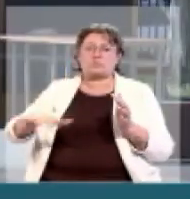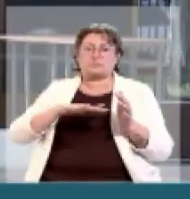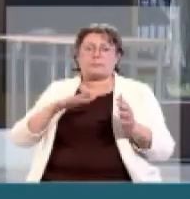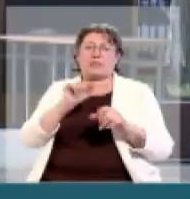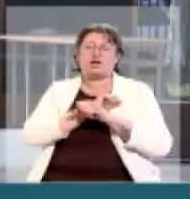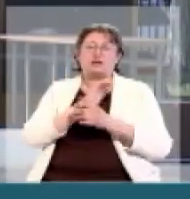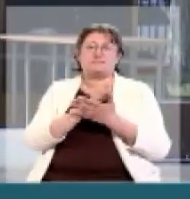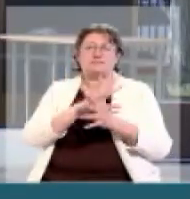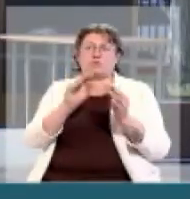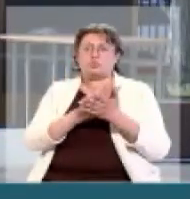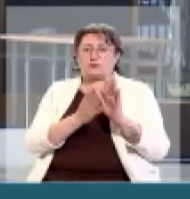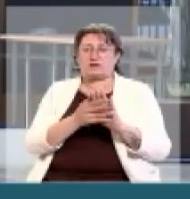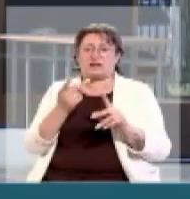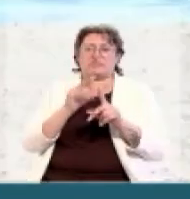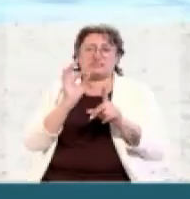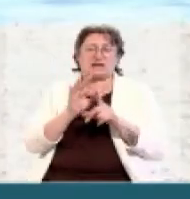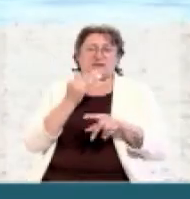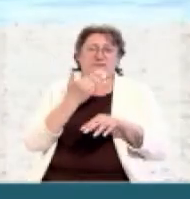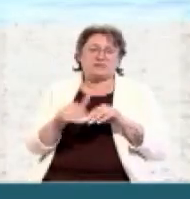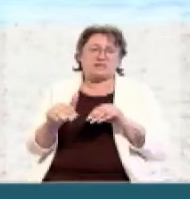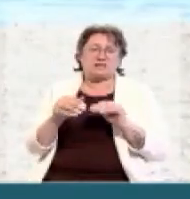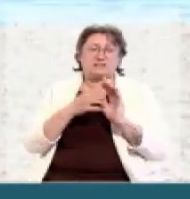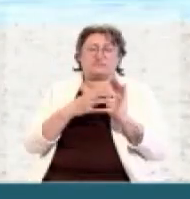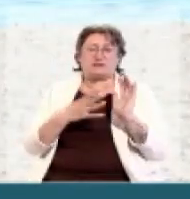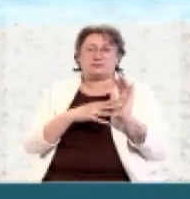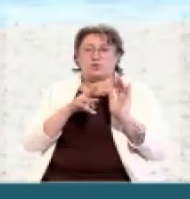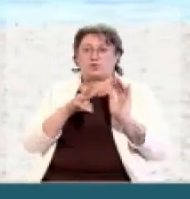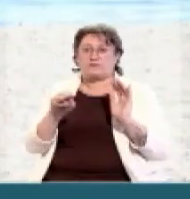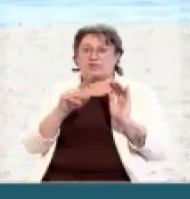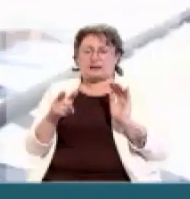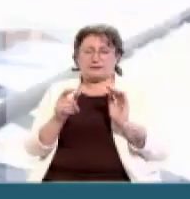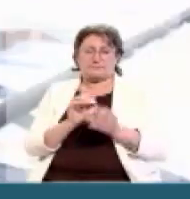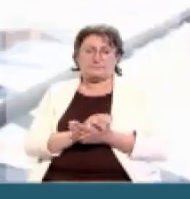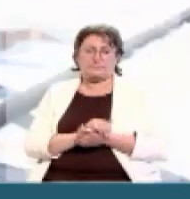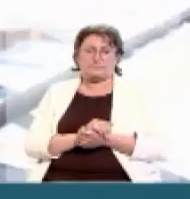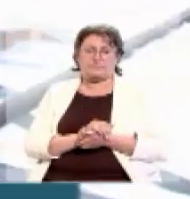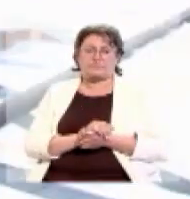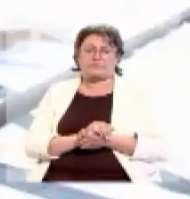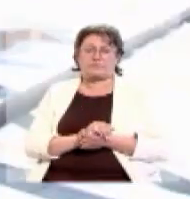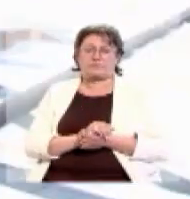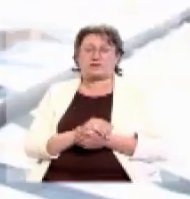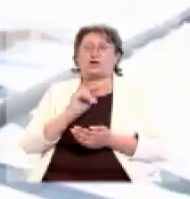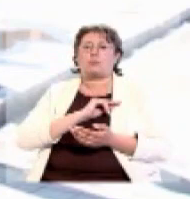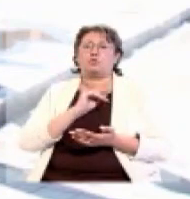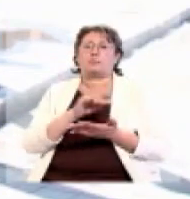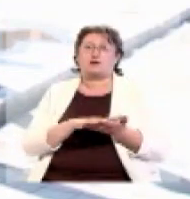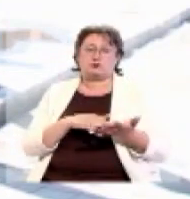все условия. На эти цели из городского бюджета выделили 19 миллионов тенге. На сегодня также работа